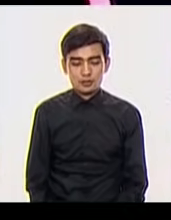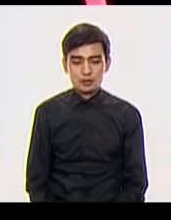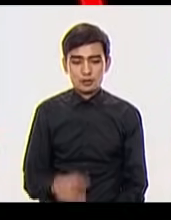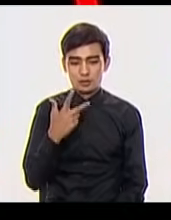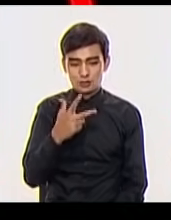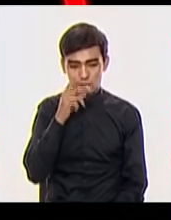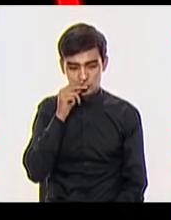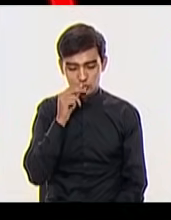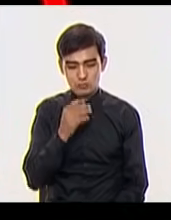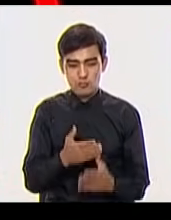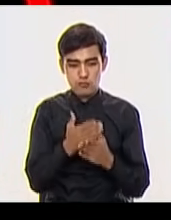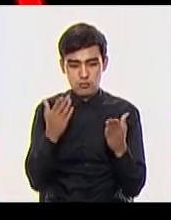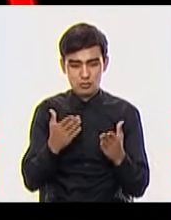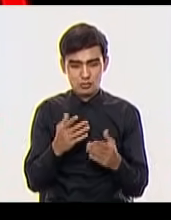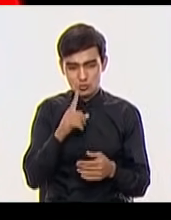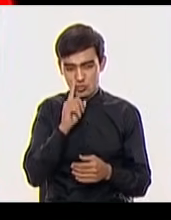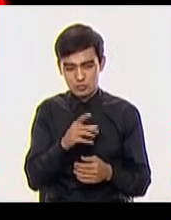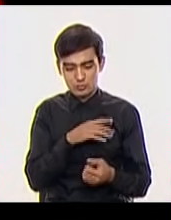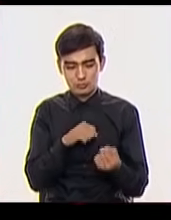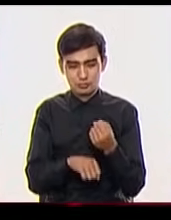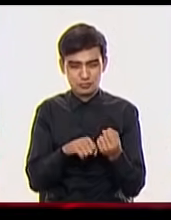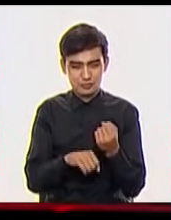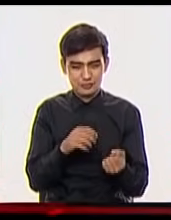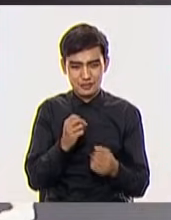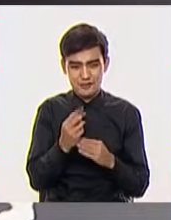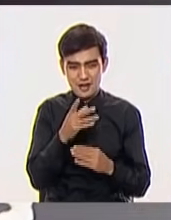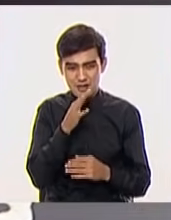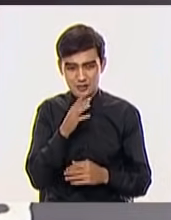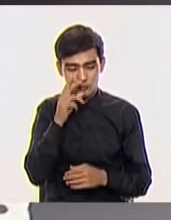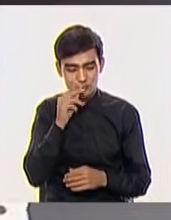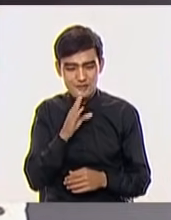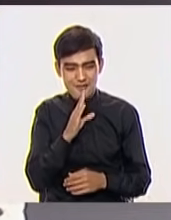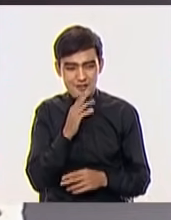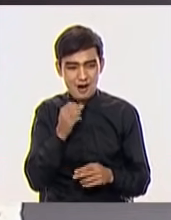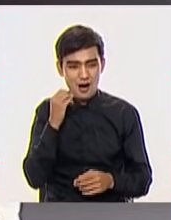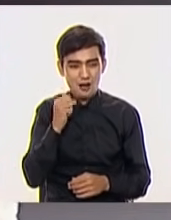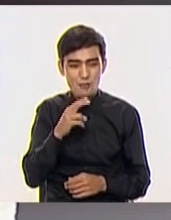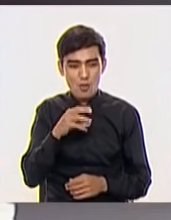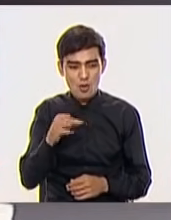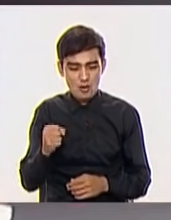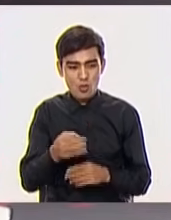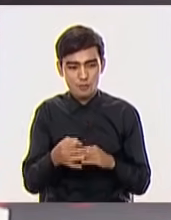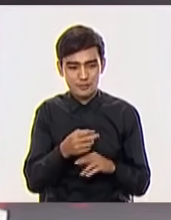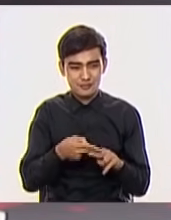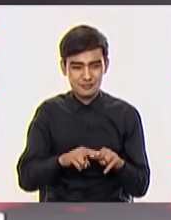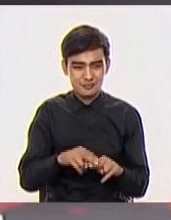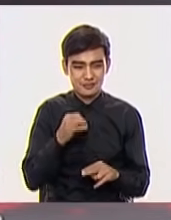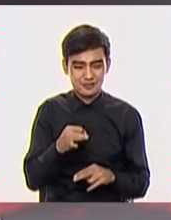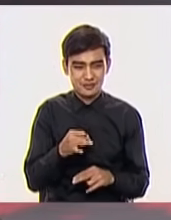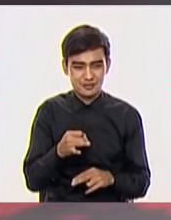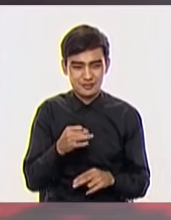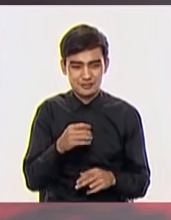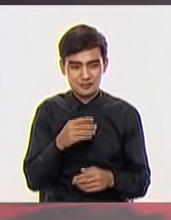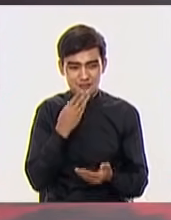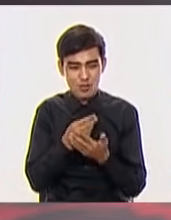Трое мужчин больше полугода насиловали 12-летнюю девочку в Акмолинской области. Подозреваемый – это приятели